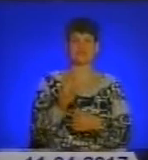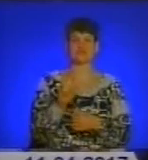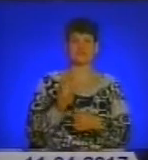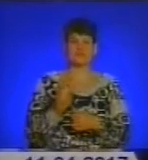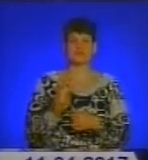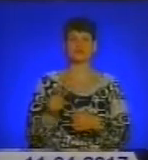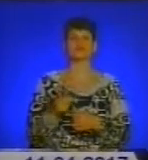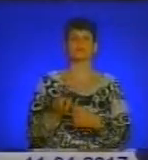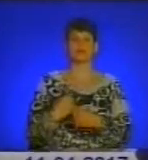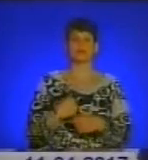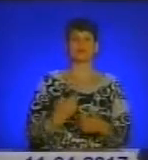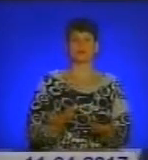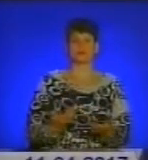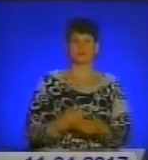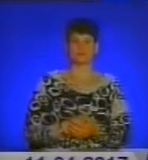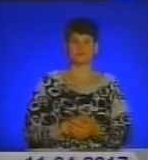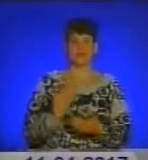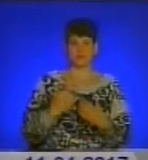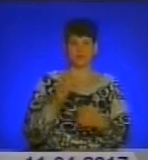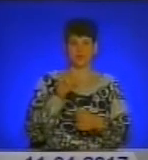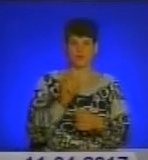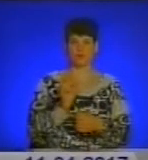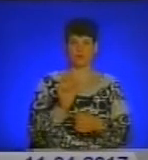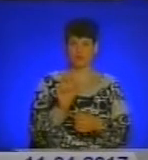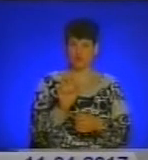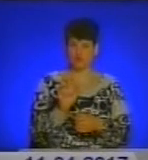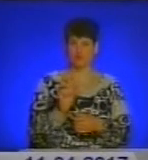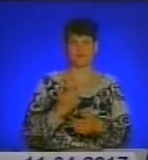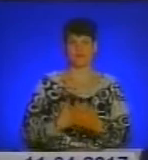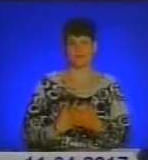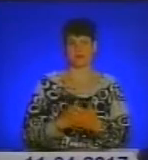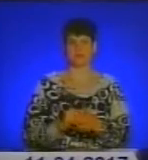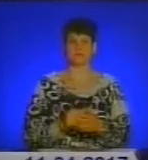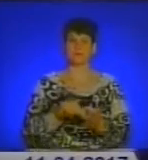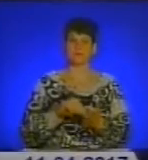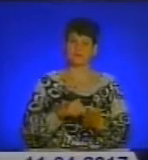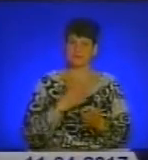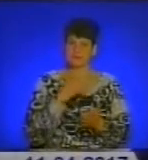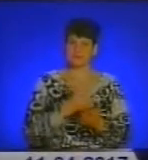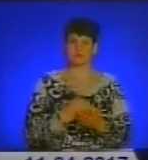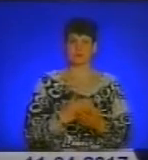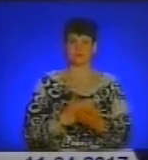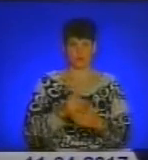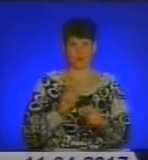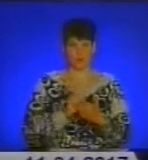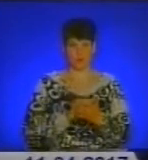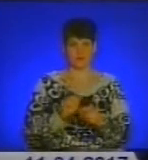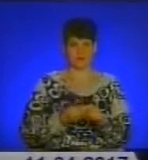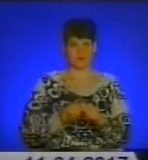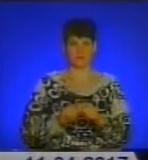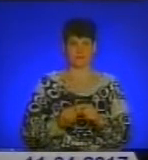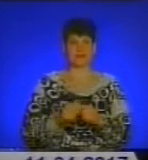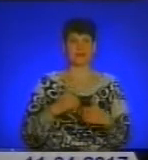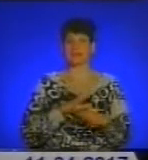то що він до мене прийде? Але якби до вас хтось постукав, що представився, ви б документи перевірили? Я б